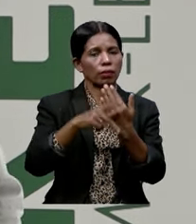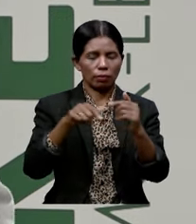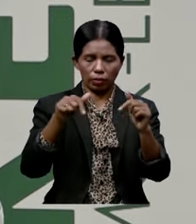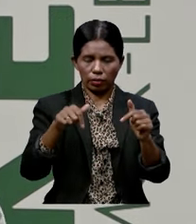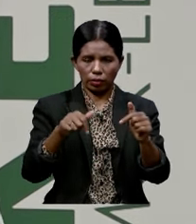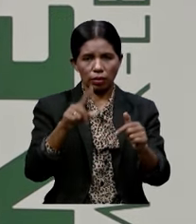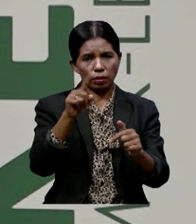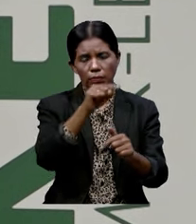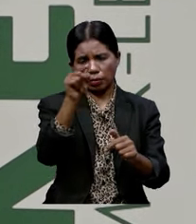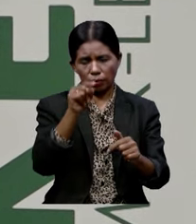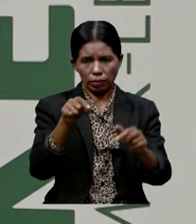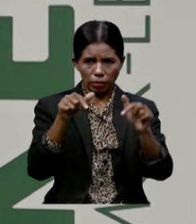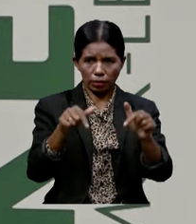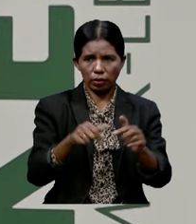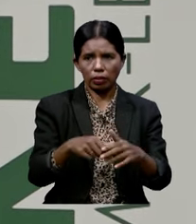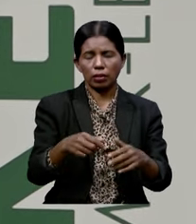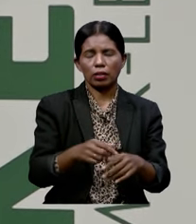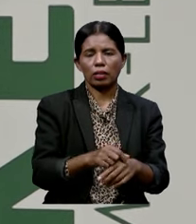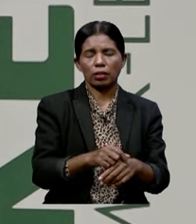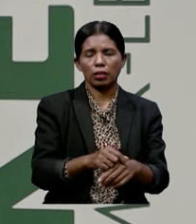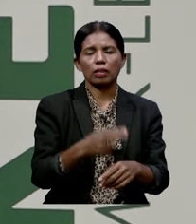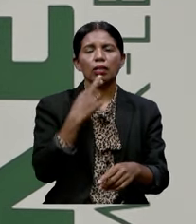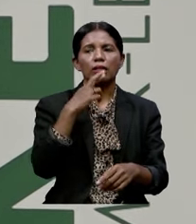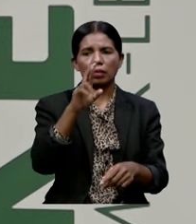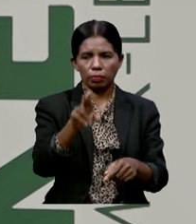ida pergunta sida ne nini resposta ma hone samohim